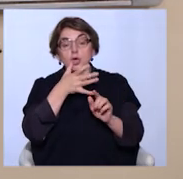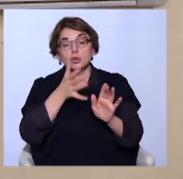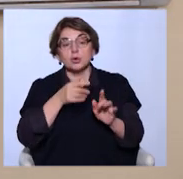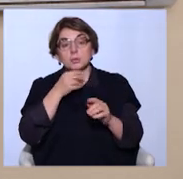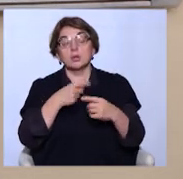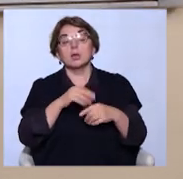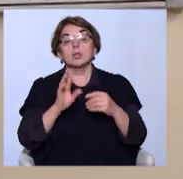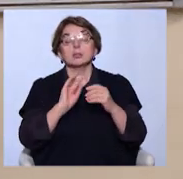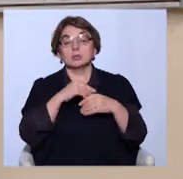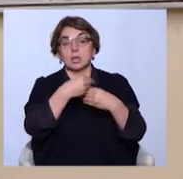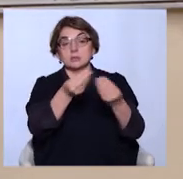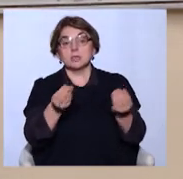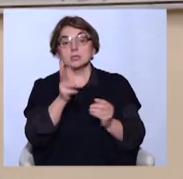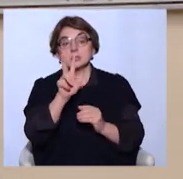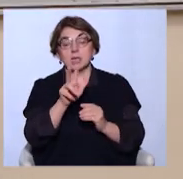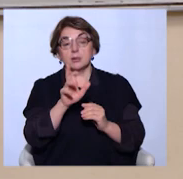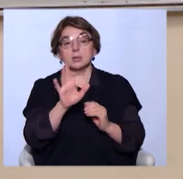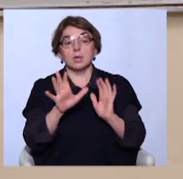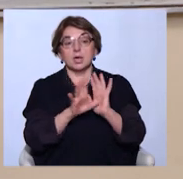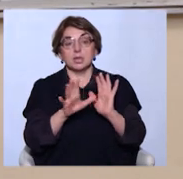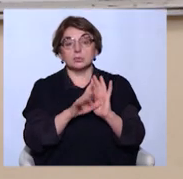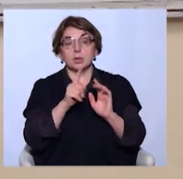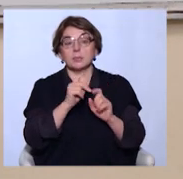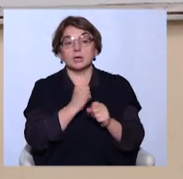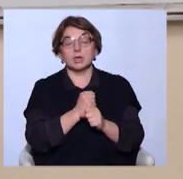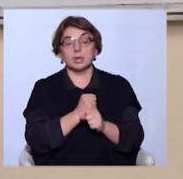ელექტრონი. ანუ იმას ნიშნავს, რომ მან